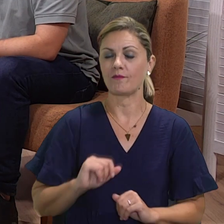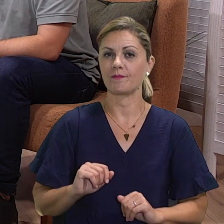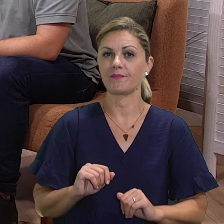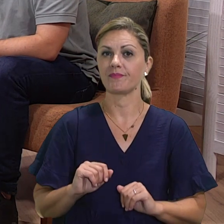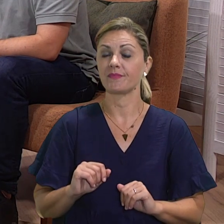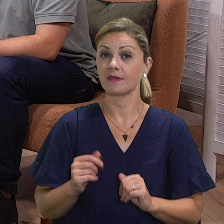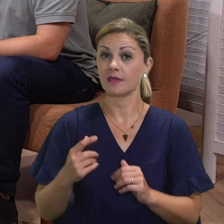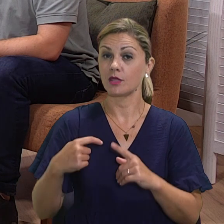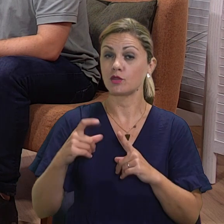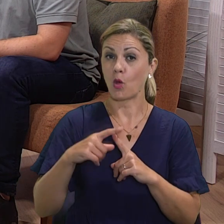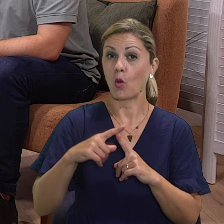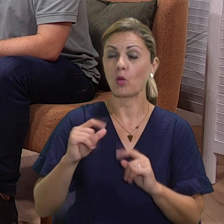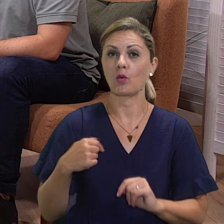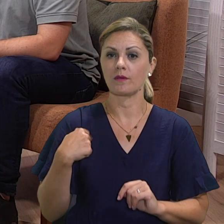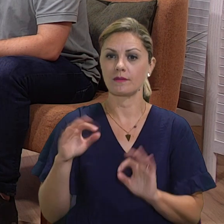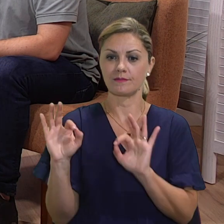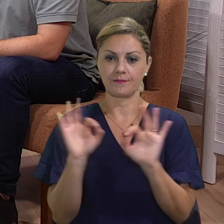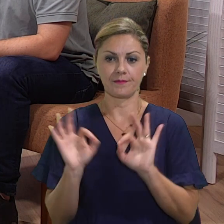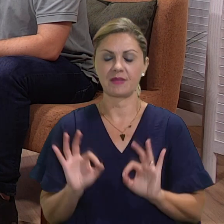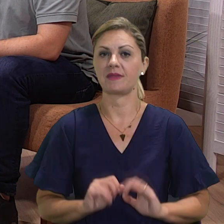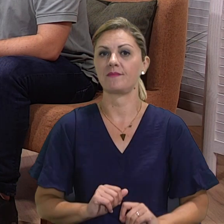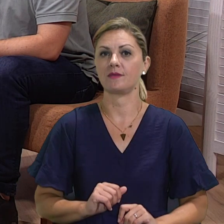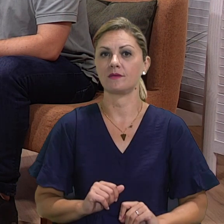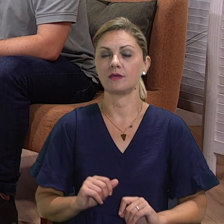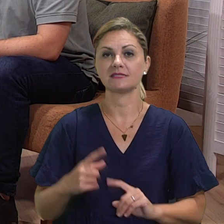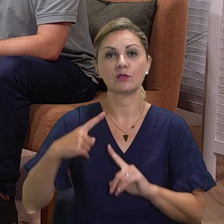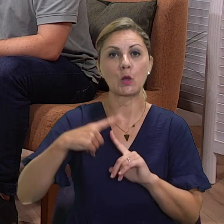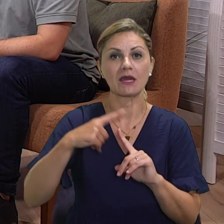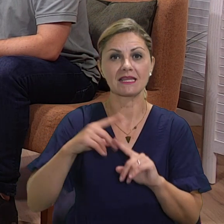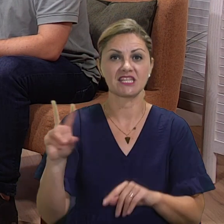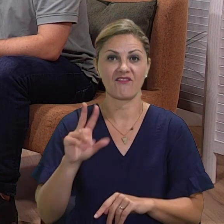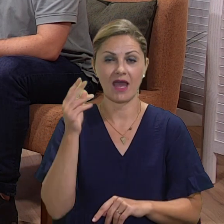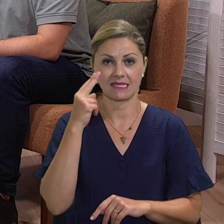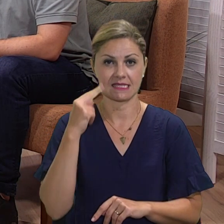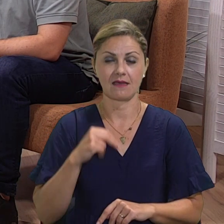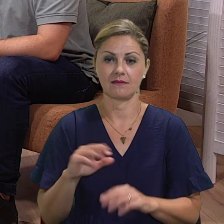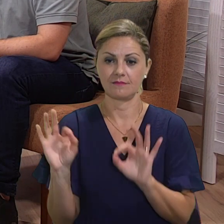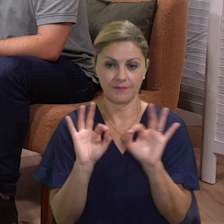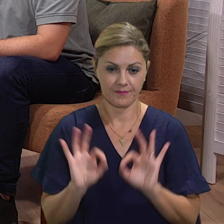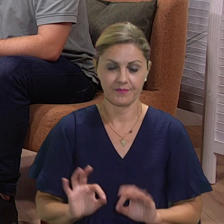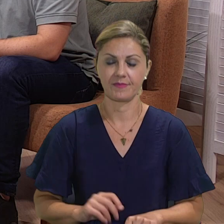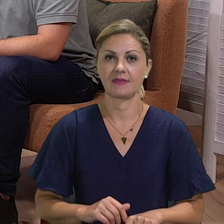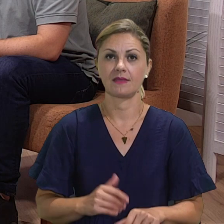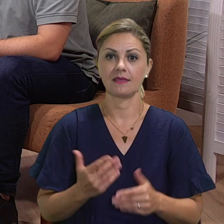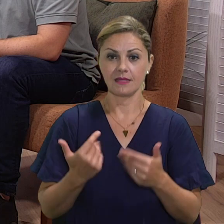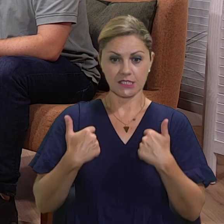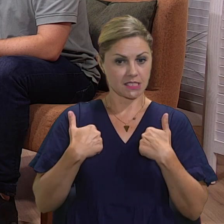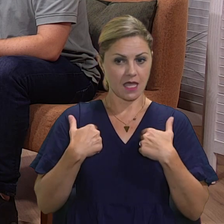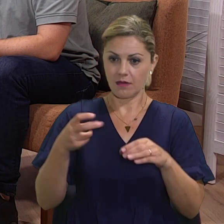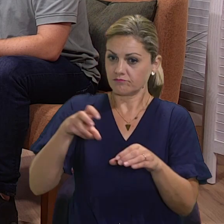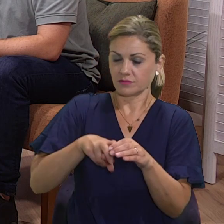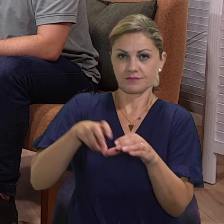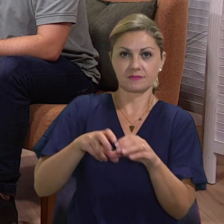Tonku, ona isto piše na Čakavici, sad napisao predgovor za Trogrlića, Vasa, zvali su me da nešto sad za ovoga Roma